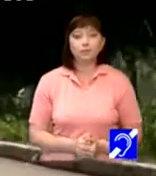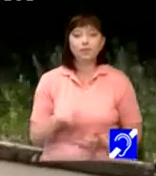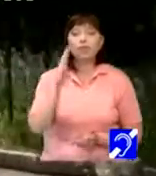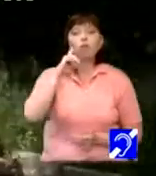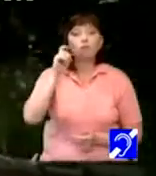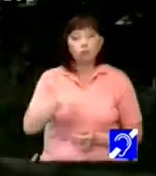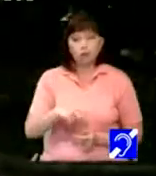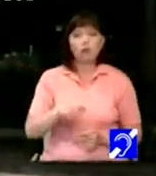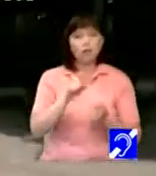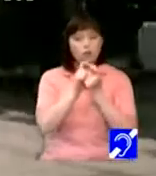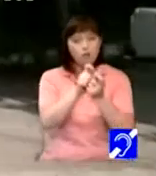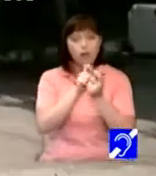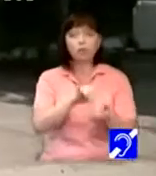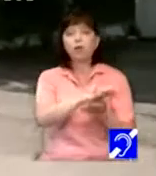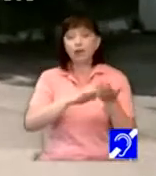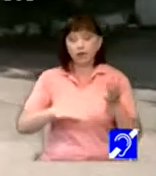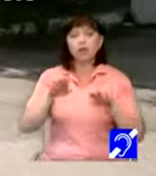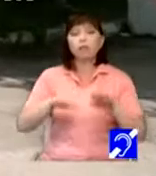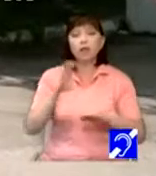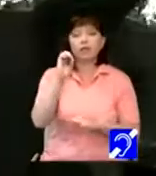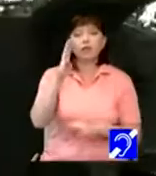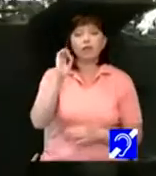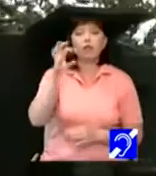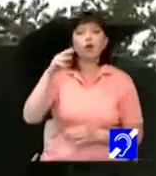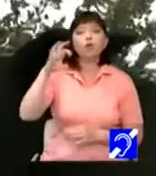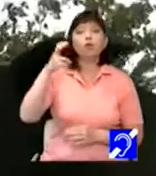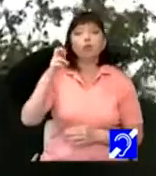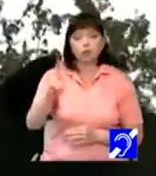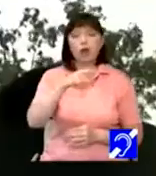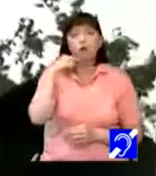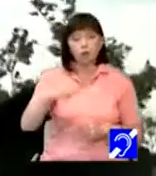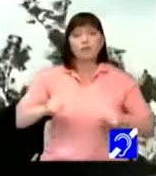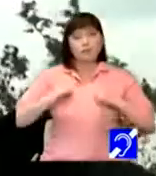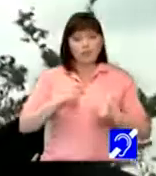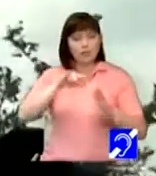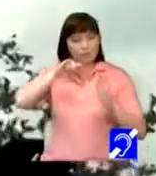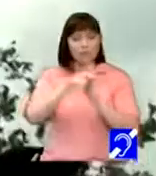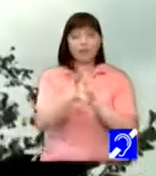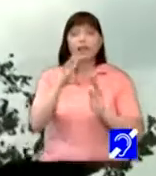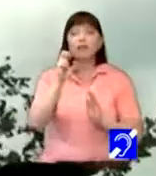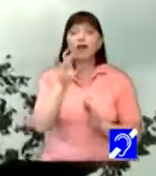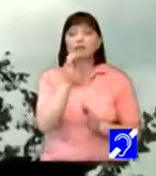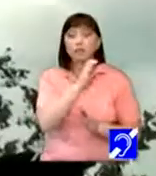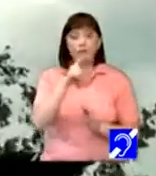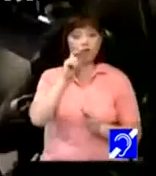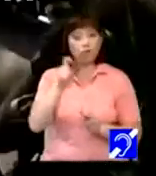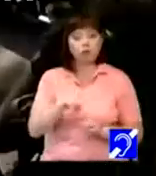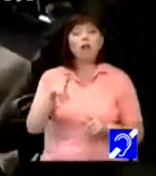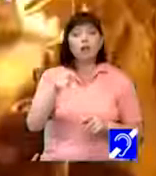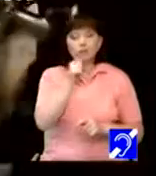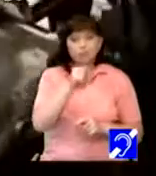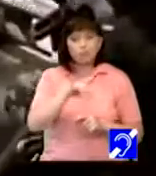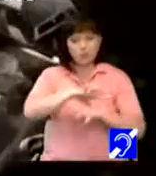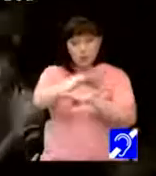În Ucraina, rezistența continuă la Severodonețk, iar rușii încearcă să străpungă frontul prin nord, în încercarea de a prelua